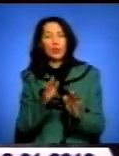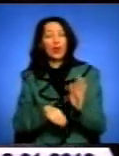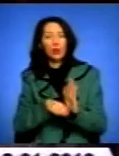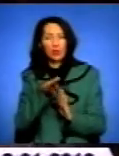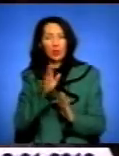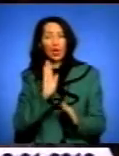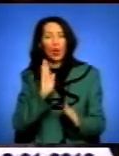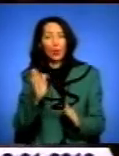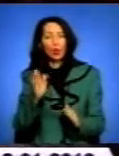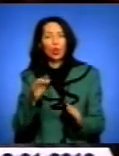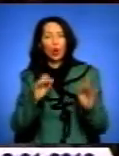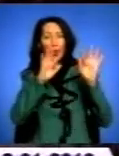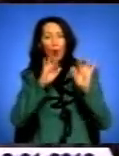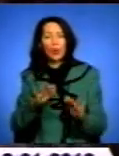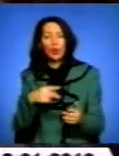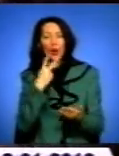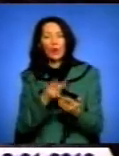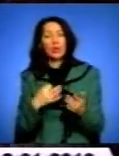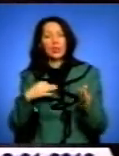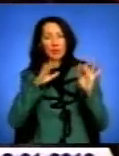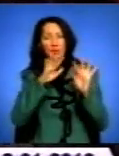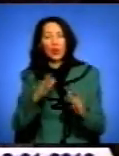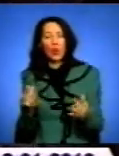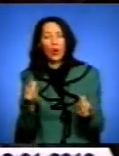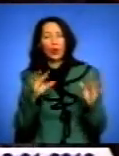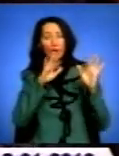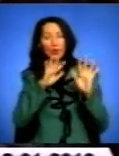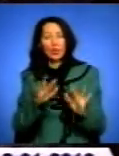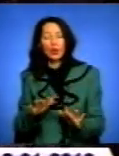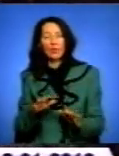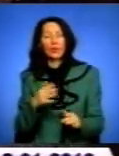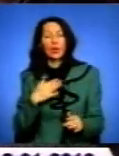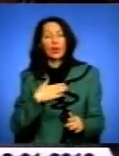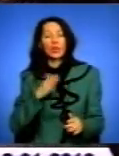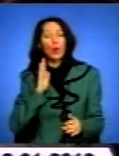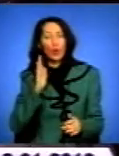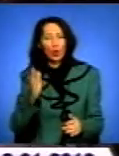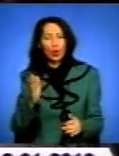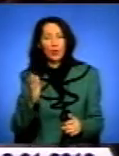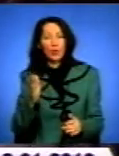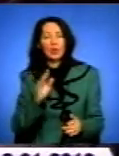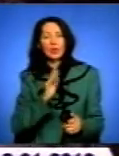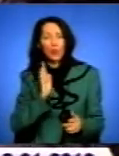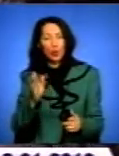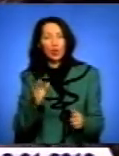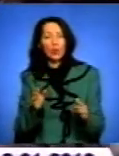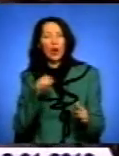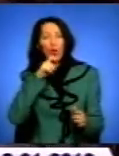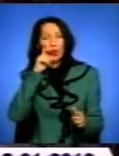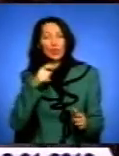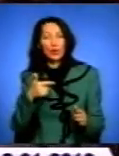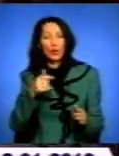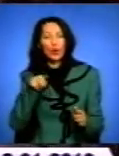і будуть опади у вигляді снігу, мокрого снігу. Ну, за нашими прогнозами, за прогнозами Українського